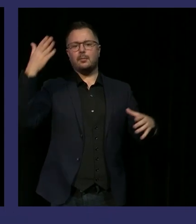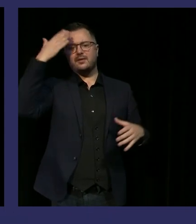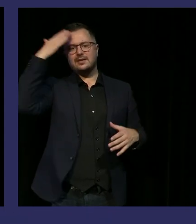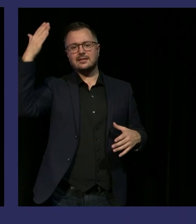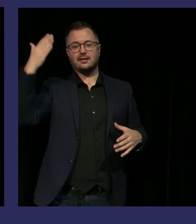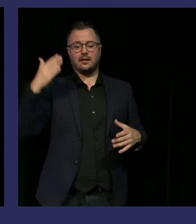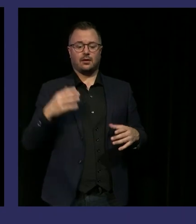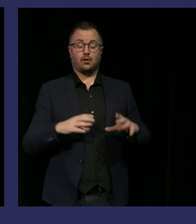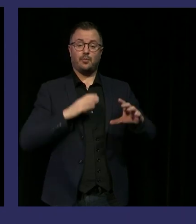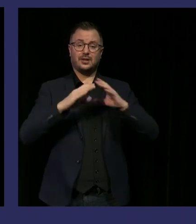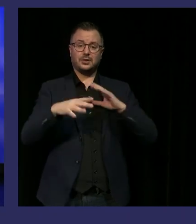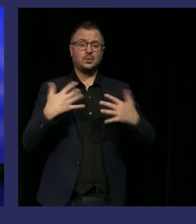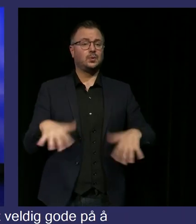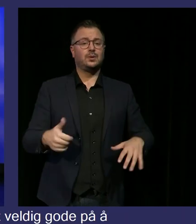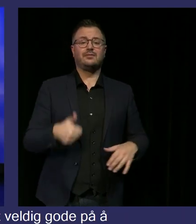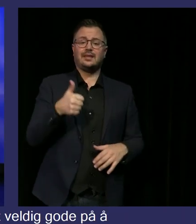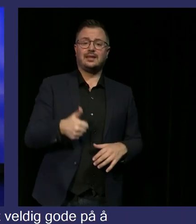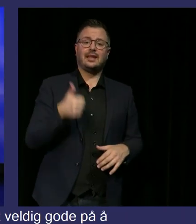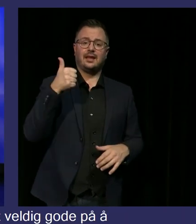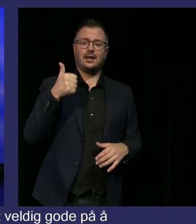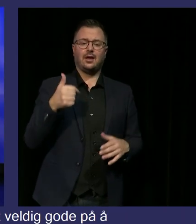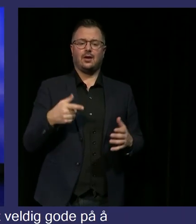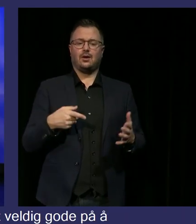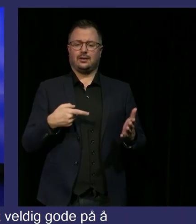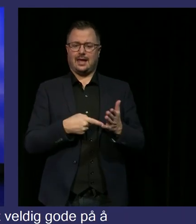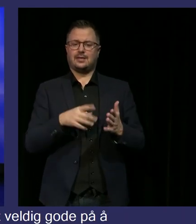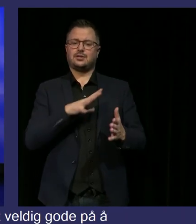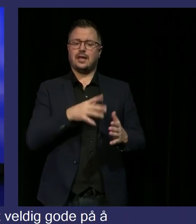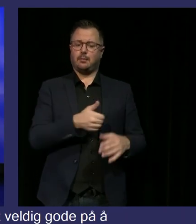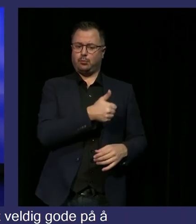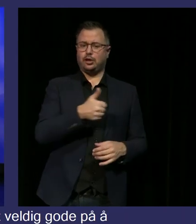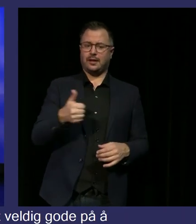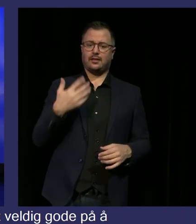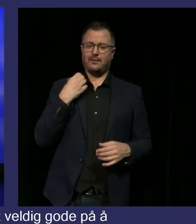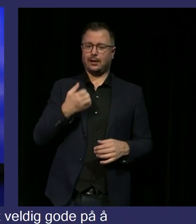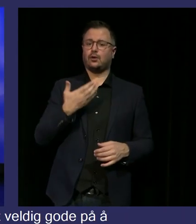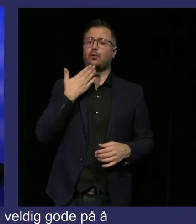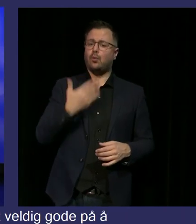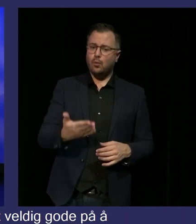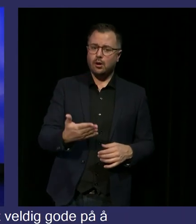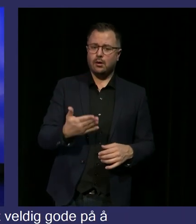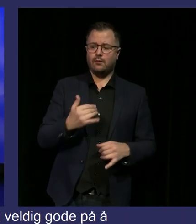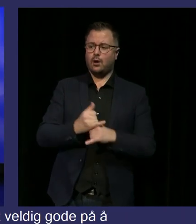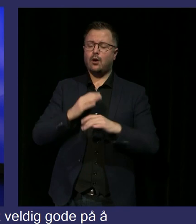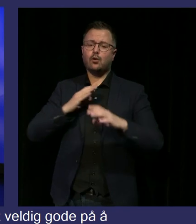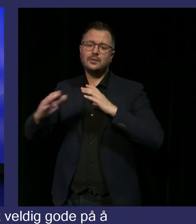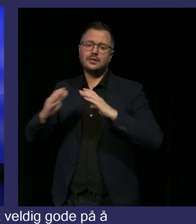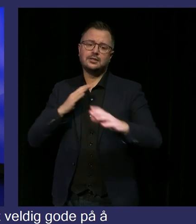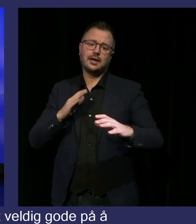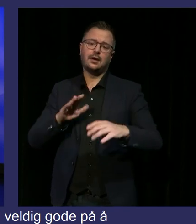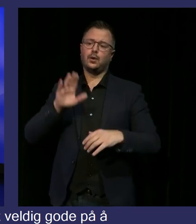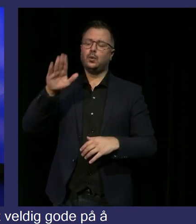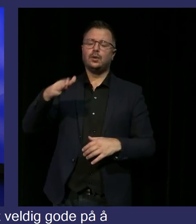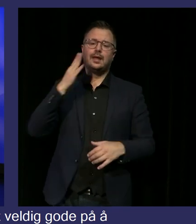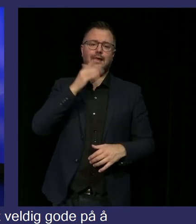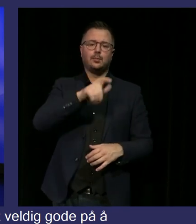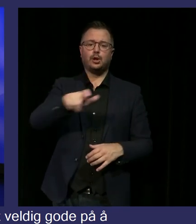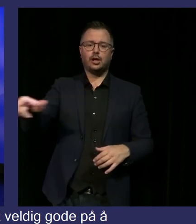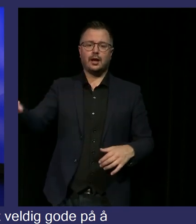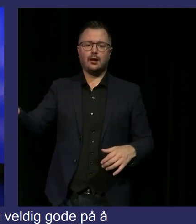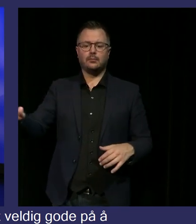viktig kommunikasjon faktisk Og der synes jeg også myndighetene har vært veldig gode på å kommunisere til innbyggerne på et